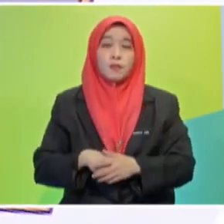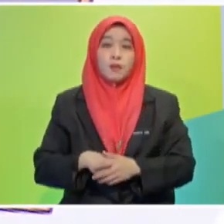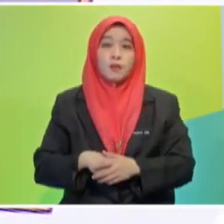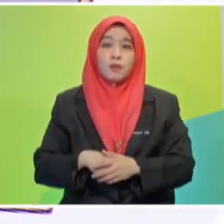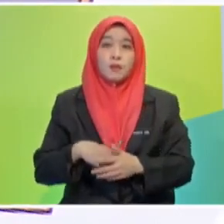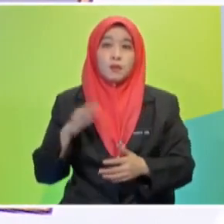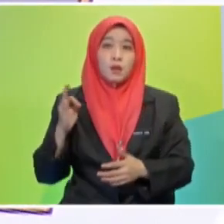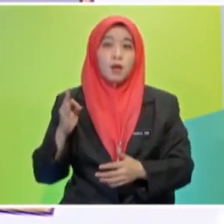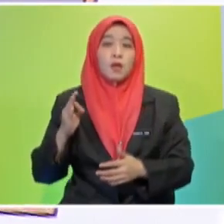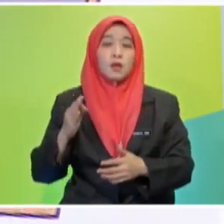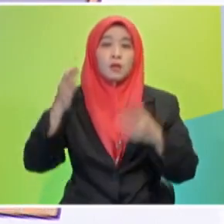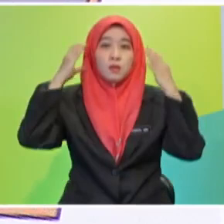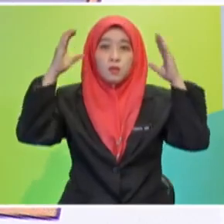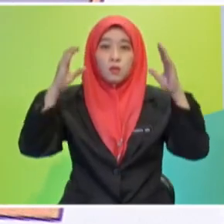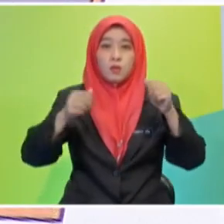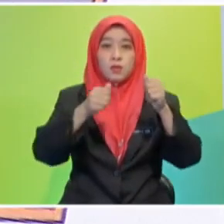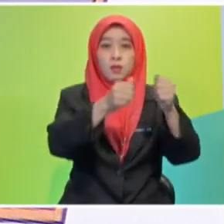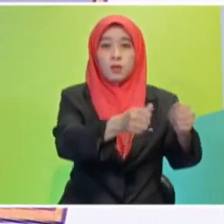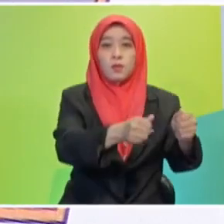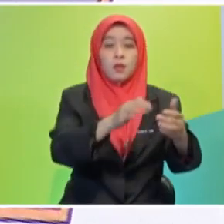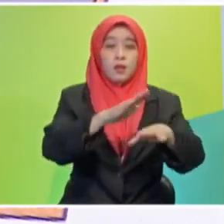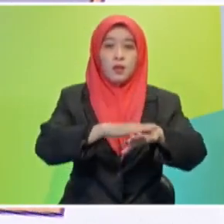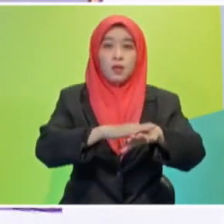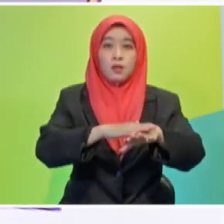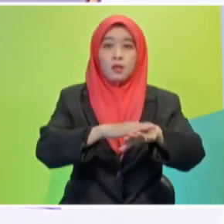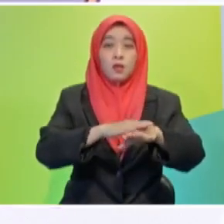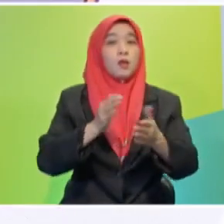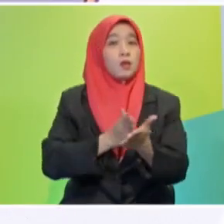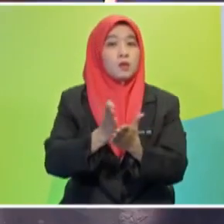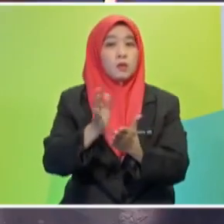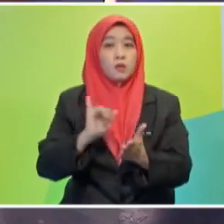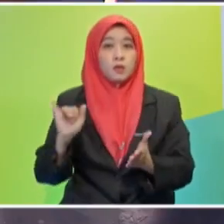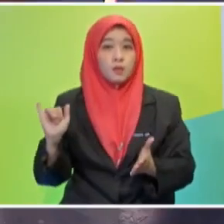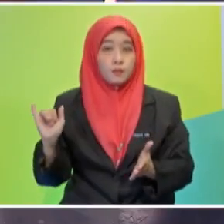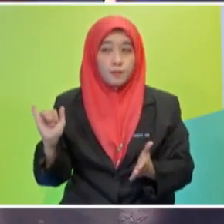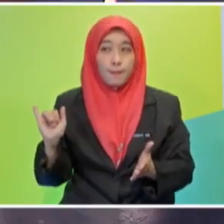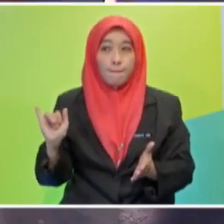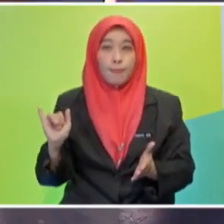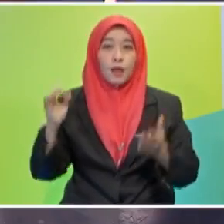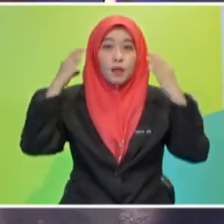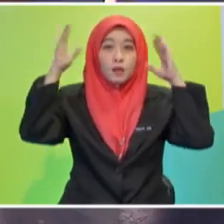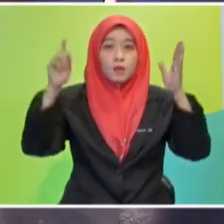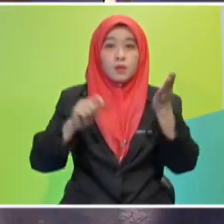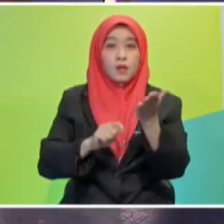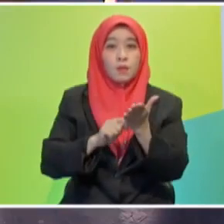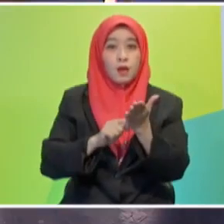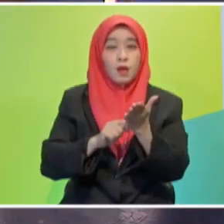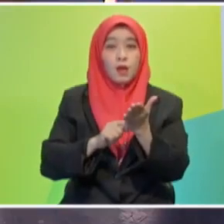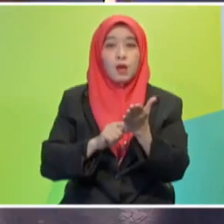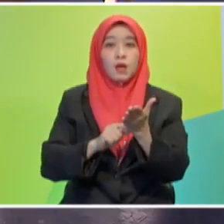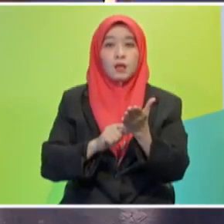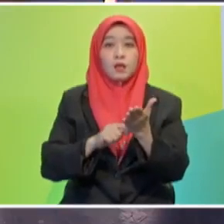jadi cikgu tampal atas dia. Okey. Seterusnya cikgu tambah. Ini ialah